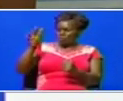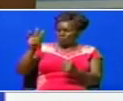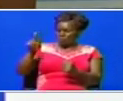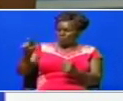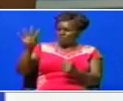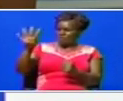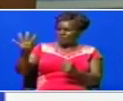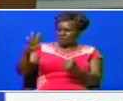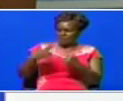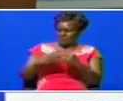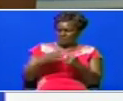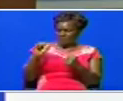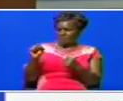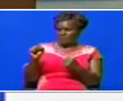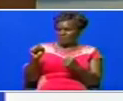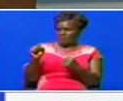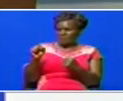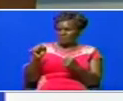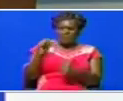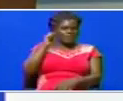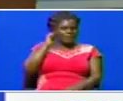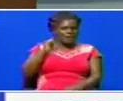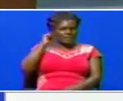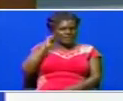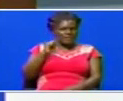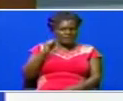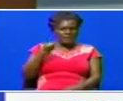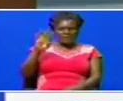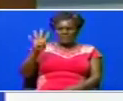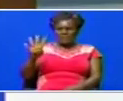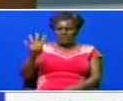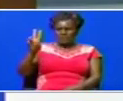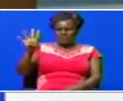4.85%. Nandi, 346, 102.